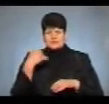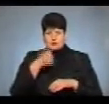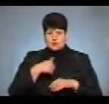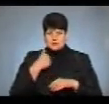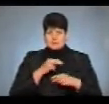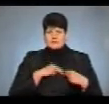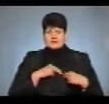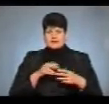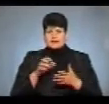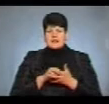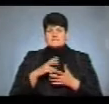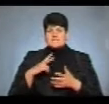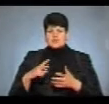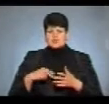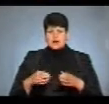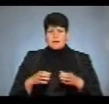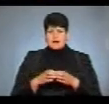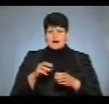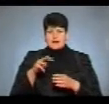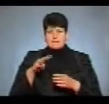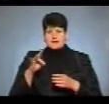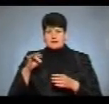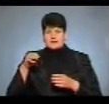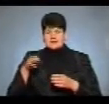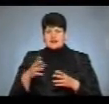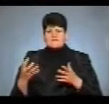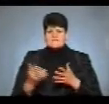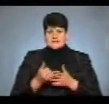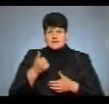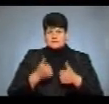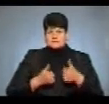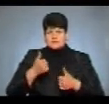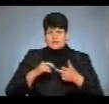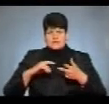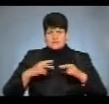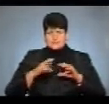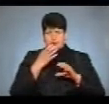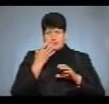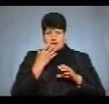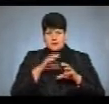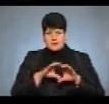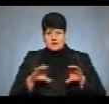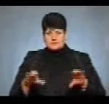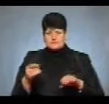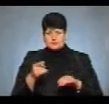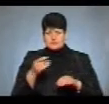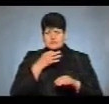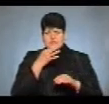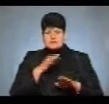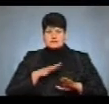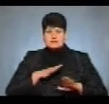Працівників найняла французька компанія «Enertex», яка виграла тендер на проведення заміни тепломереж у Тернополі, розповів заступник